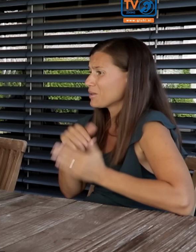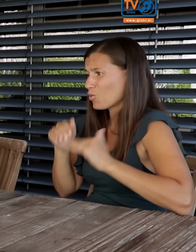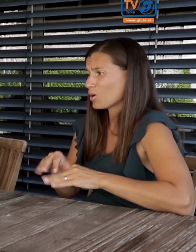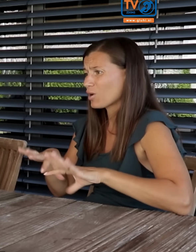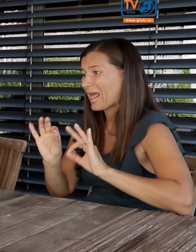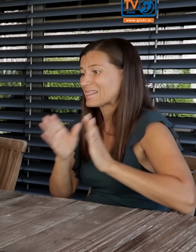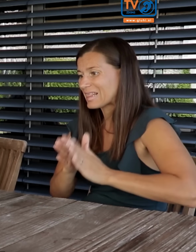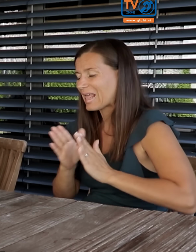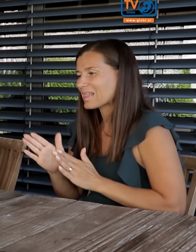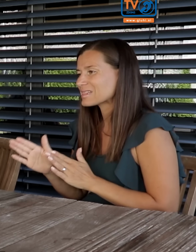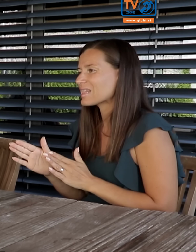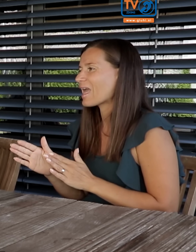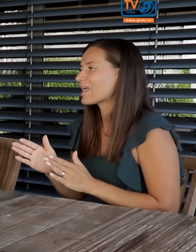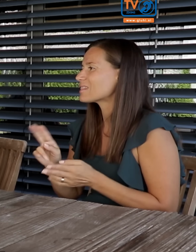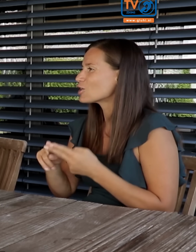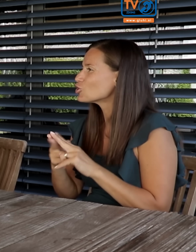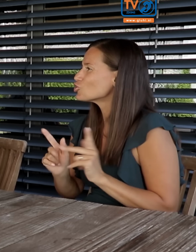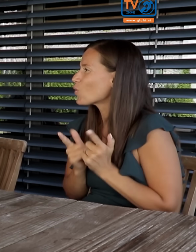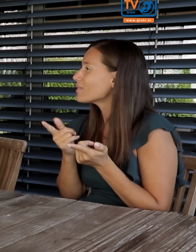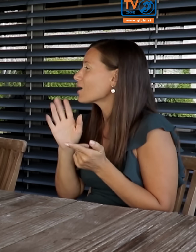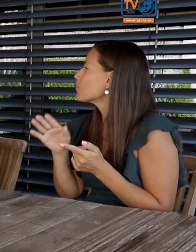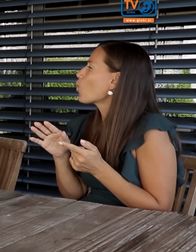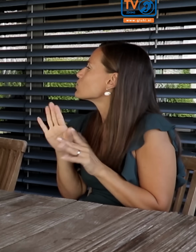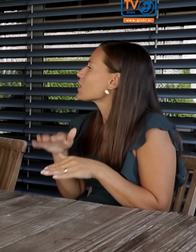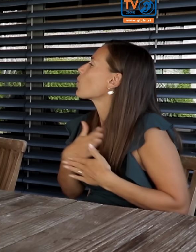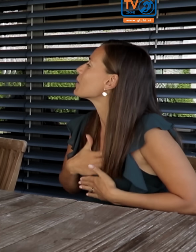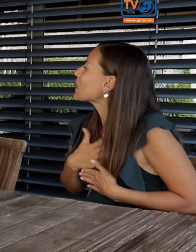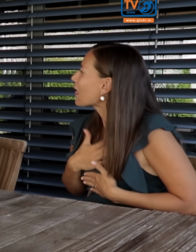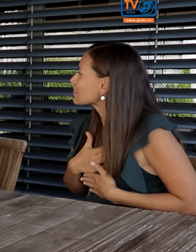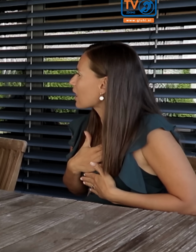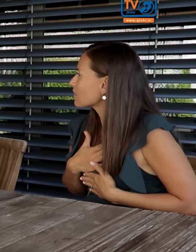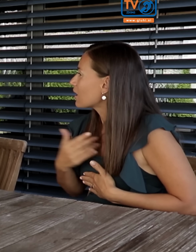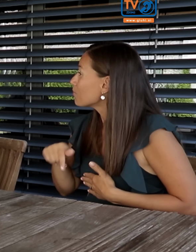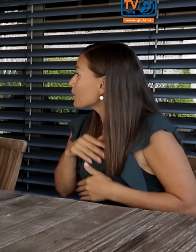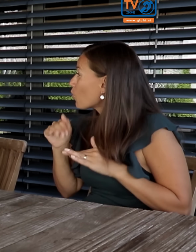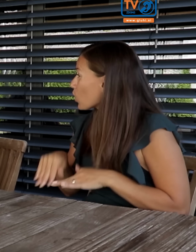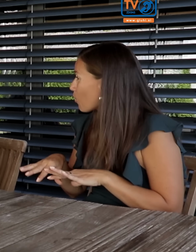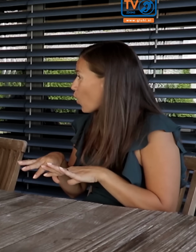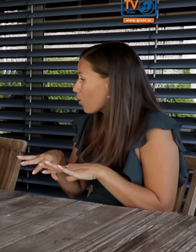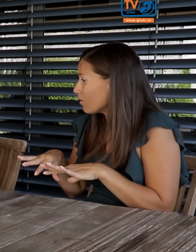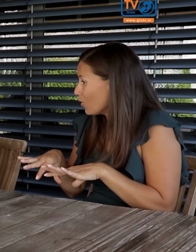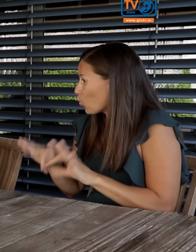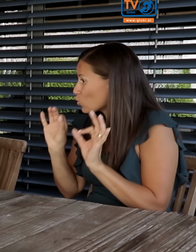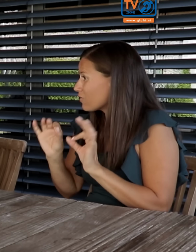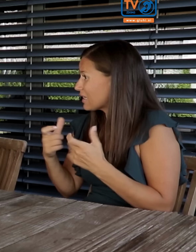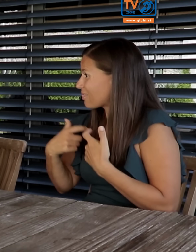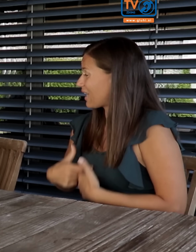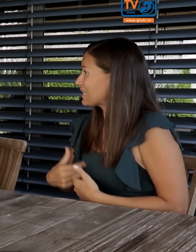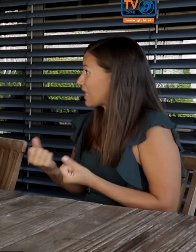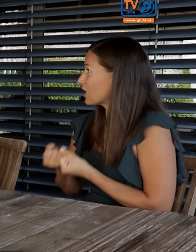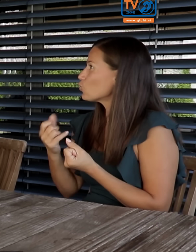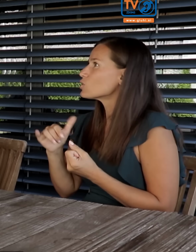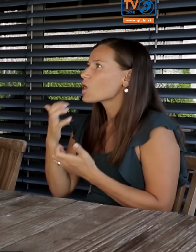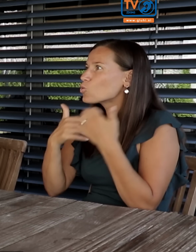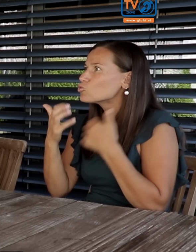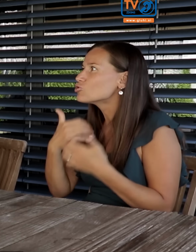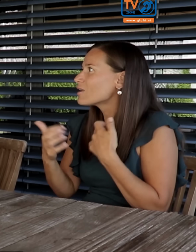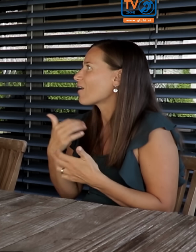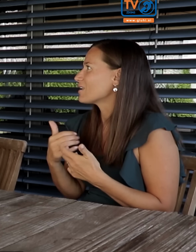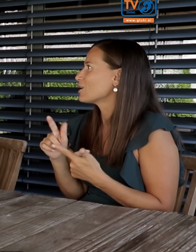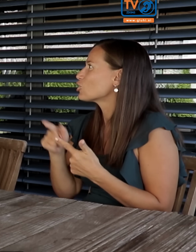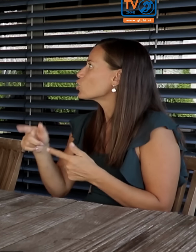način življenja, ki bo v vsakem primeru prijeten. Ne. Mi moramo na koncu pogruntati, da je telesna aktivnost uživanje, ker če boste to